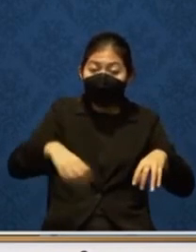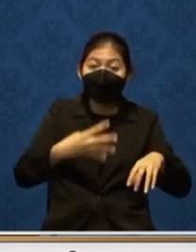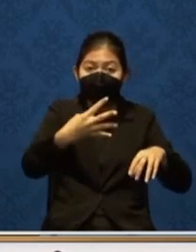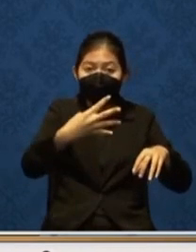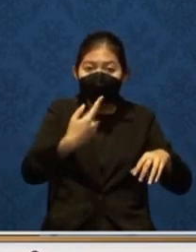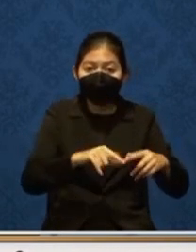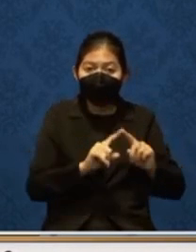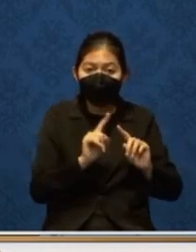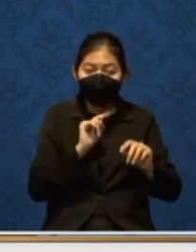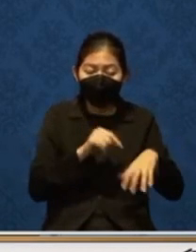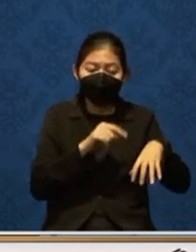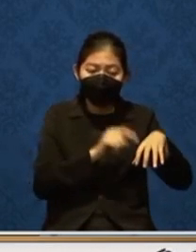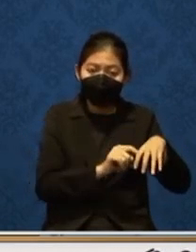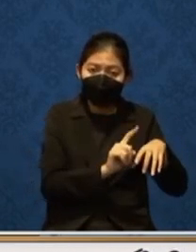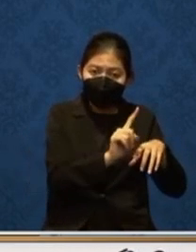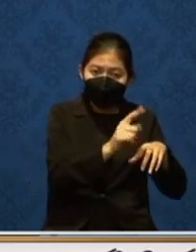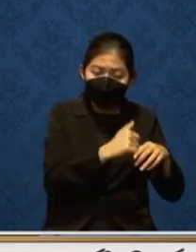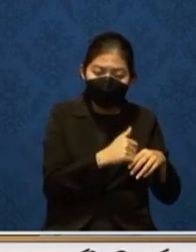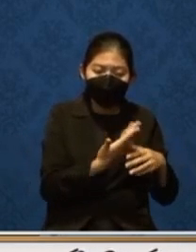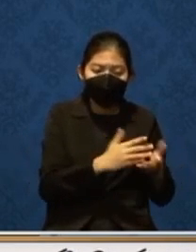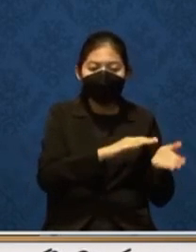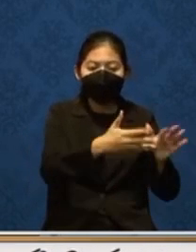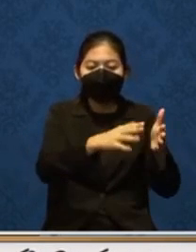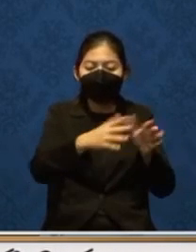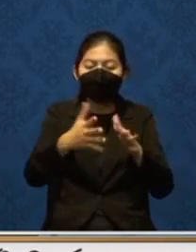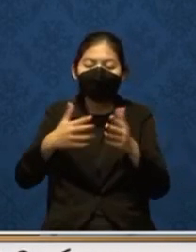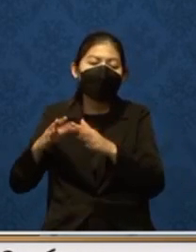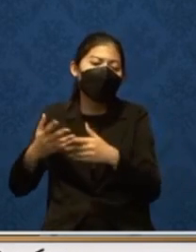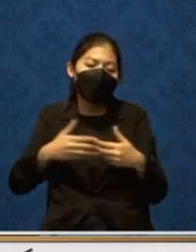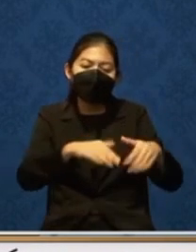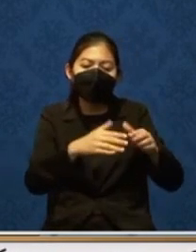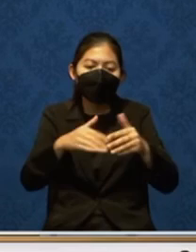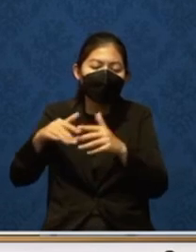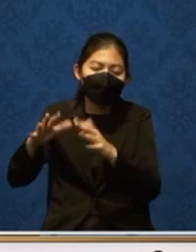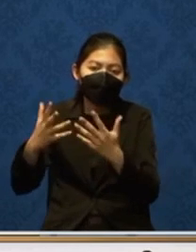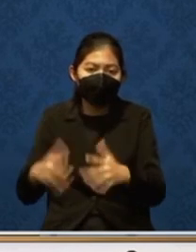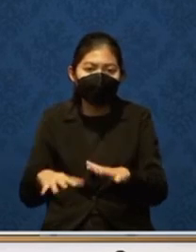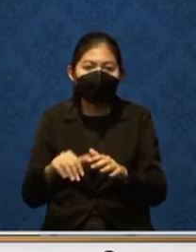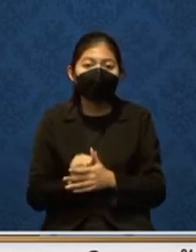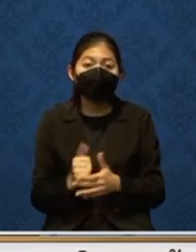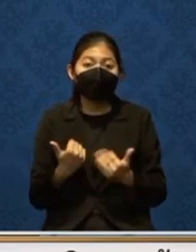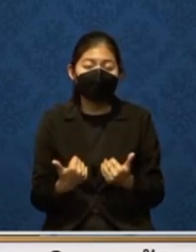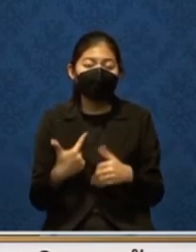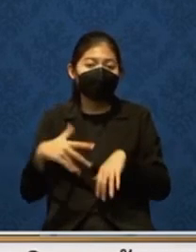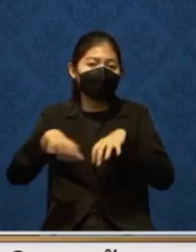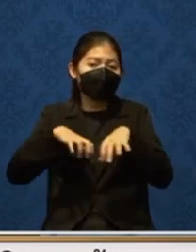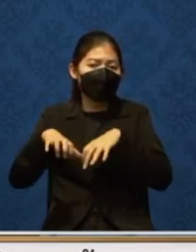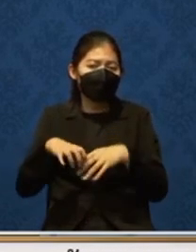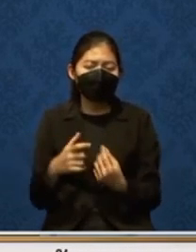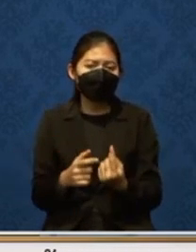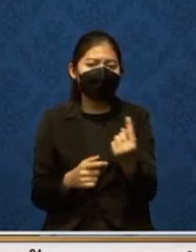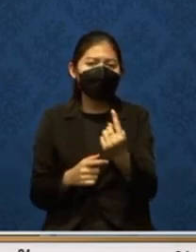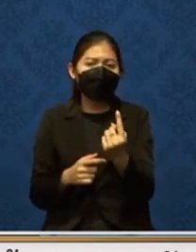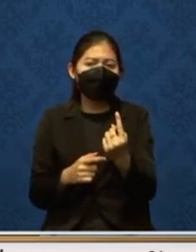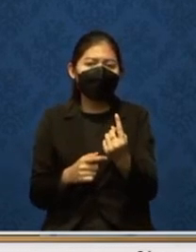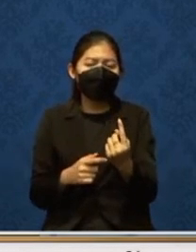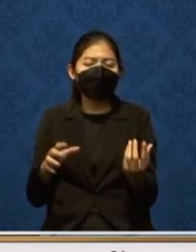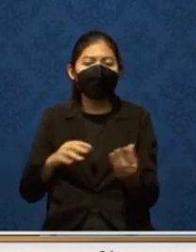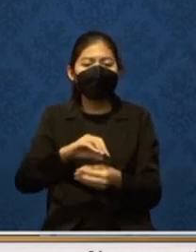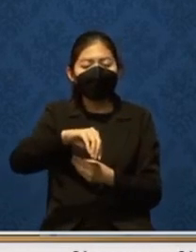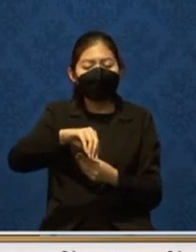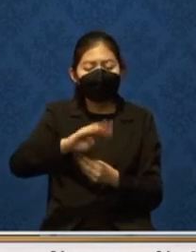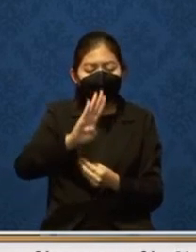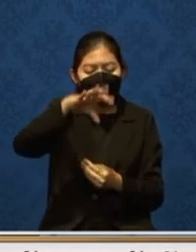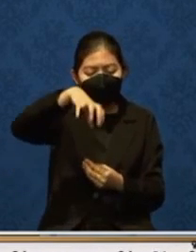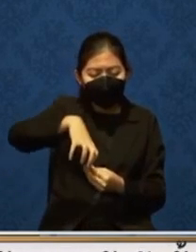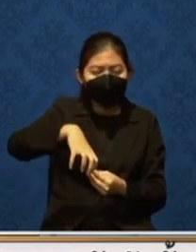มีสถานาที่ถิ้งร้างไปหมดแล้มีเพ่งแ่งเดวเทานั้นที่ยดำเินกิจการอยู่ซึเปบริษัทที่มีที่ตั้งเดีย